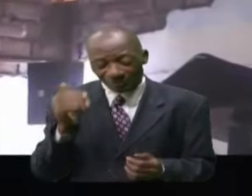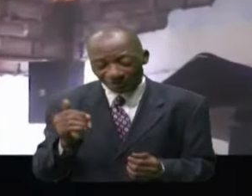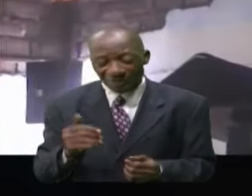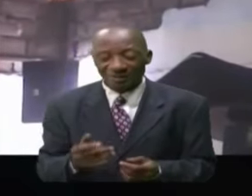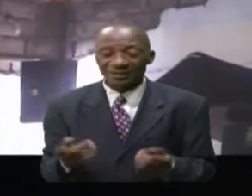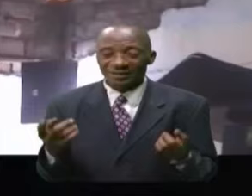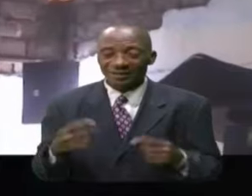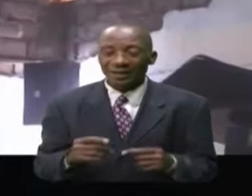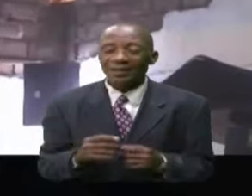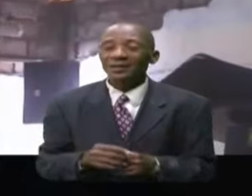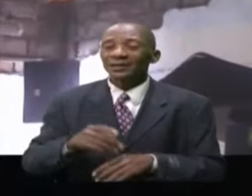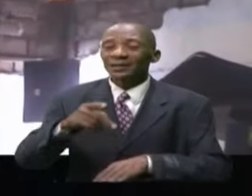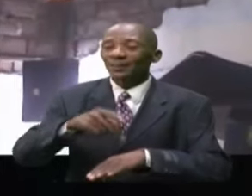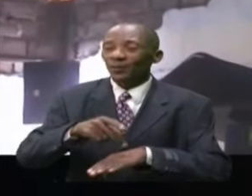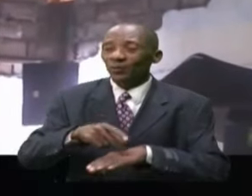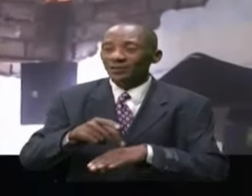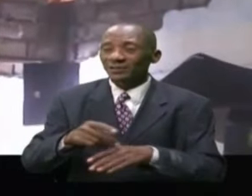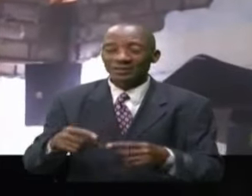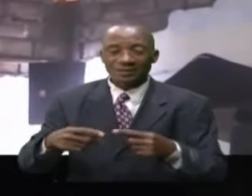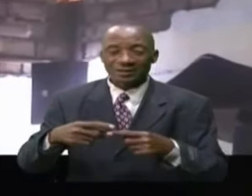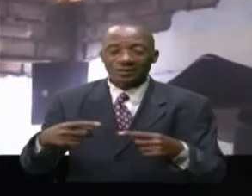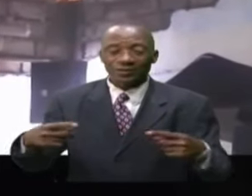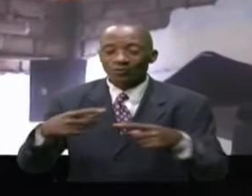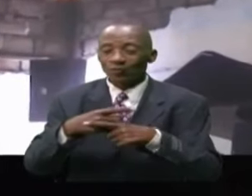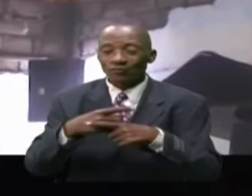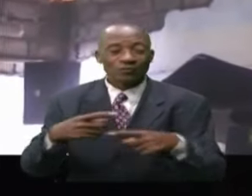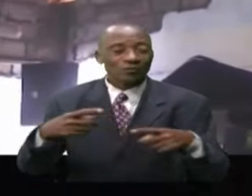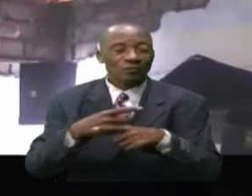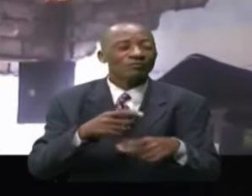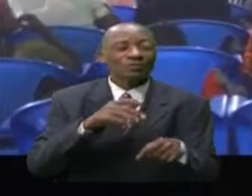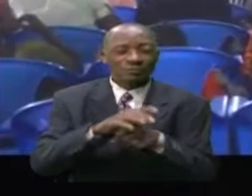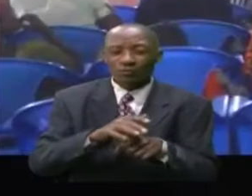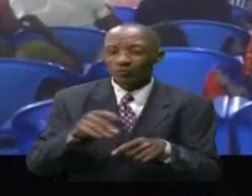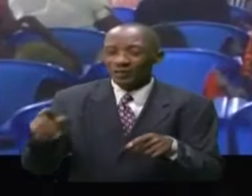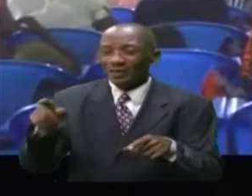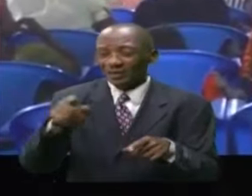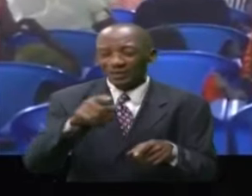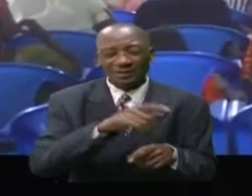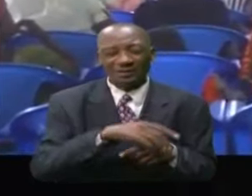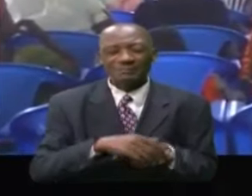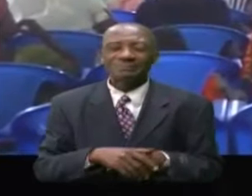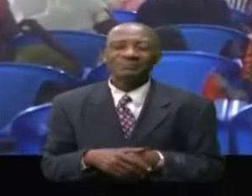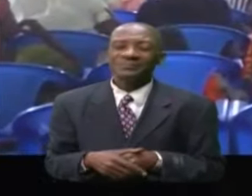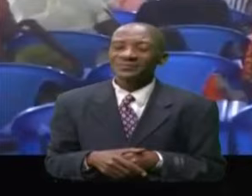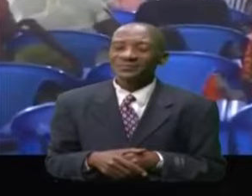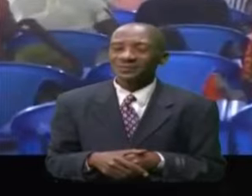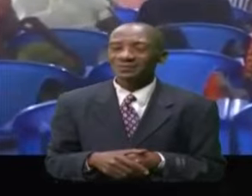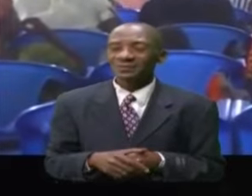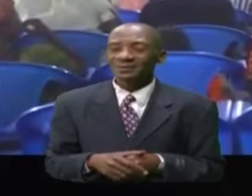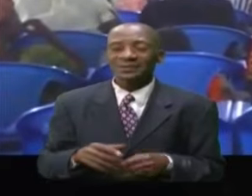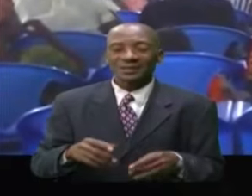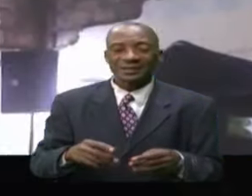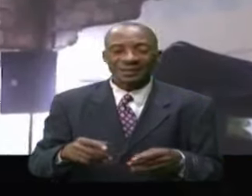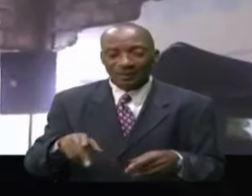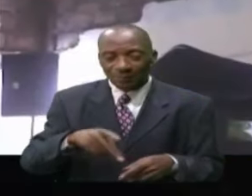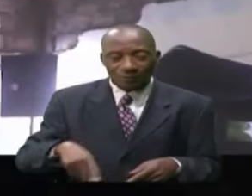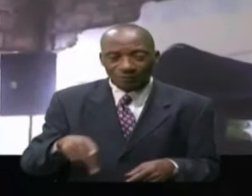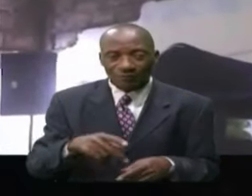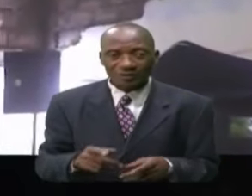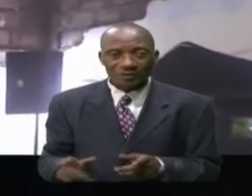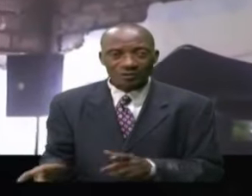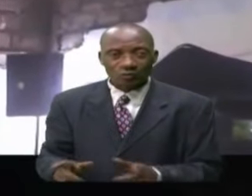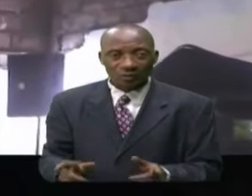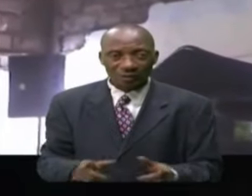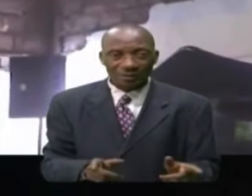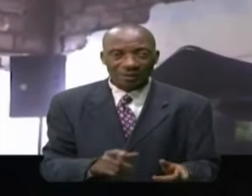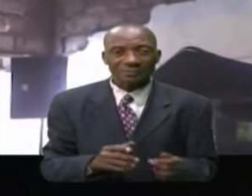expérience axée sur le thème « Quand le juste triomphe, c'est une grande gloire et quand le juste se multiplie, le peuple est